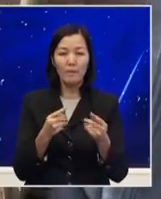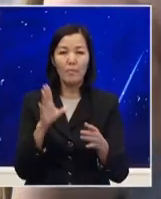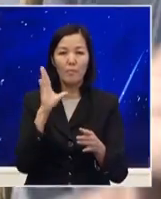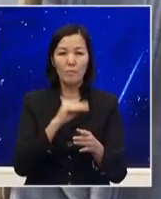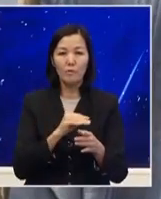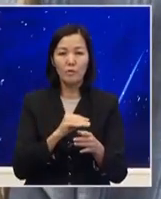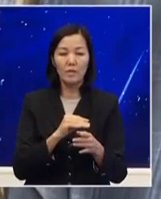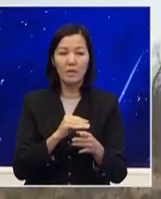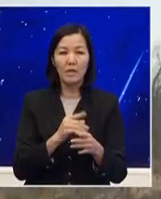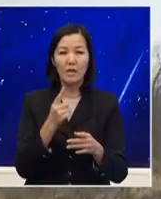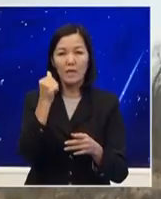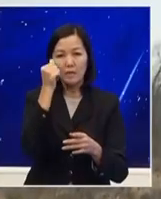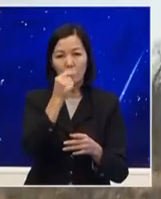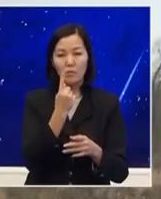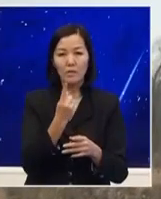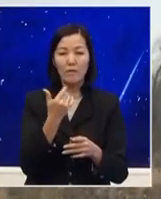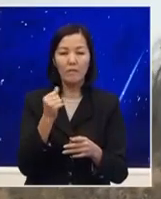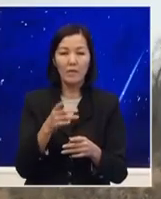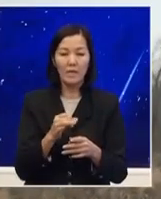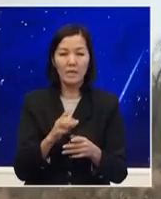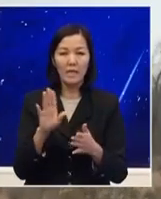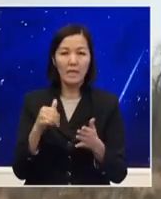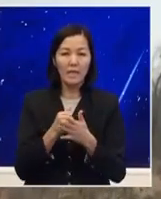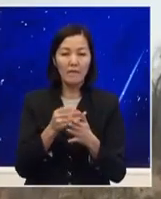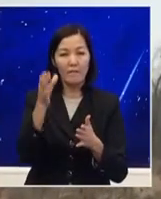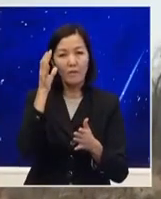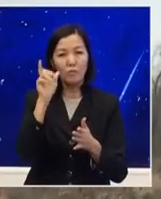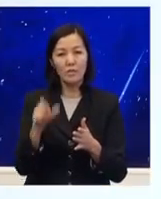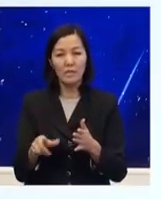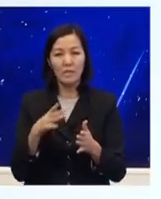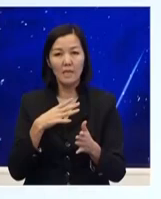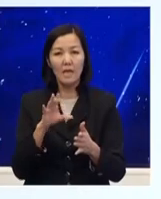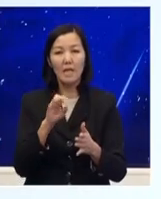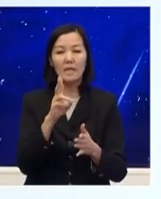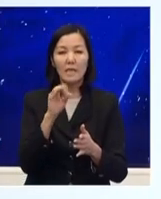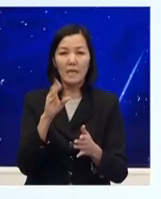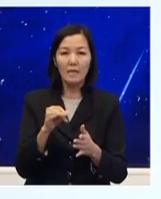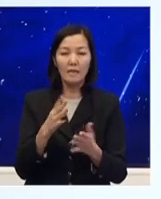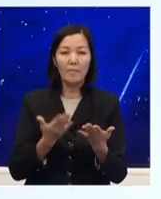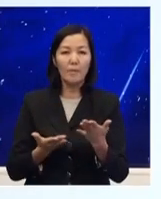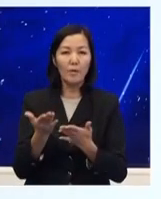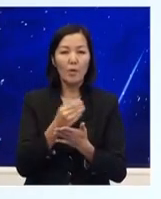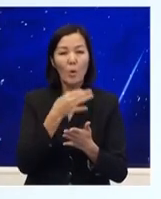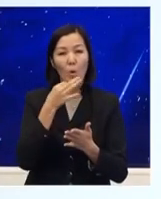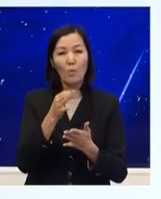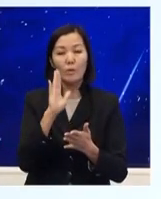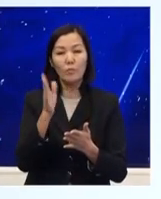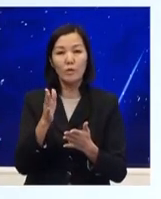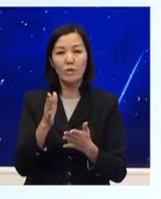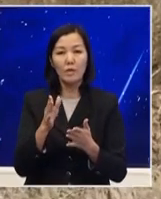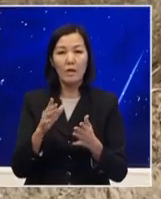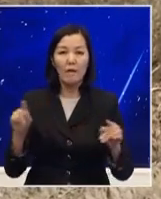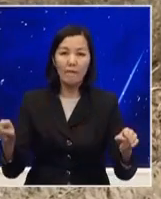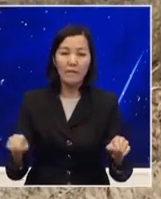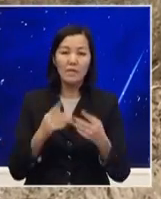до 40 тонн яблок с гектара. По словам главного научного сотрудника Сергея Алейченко, приобретенный опыт послужит возрождению